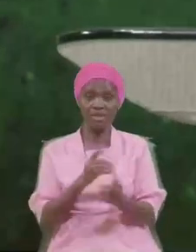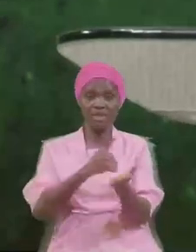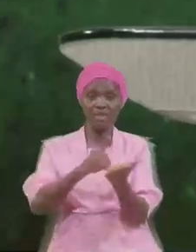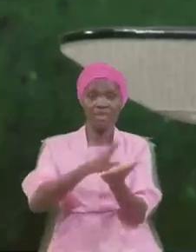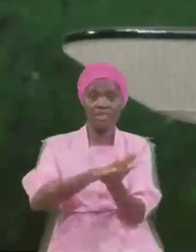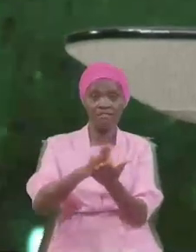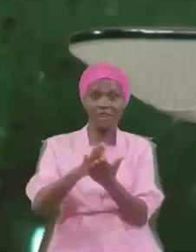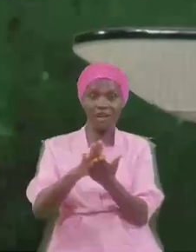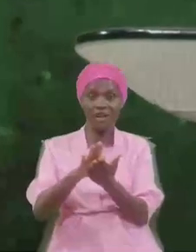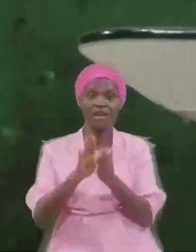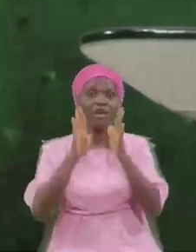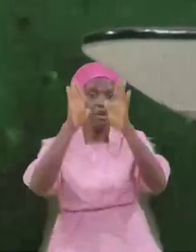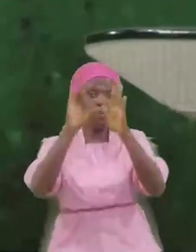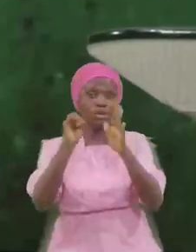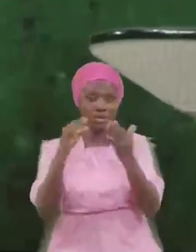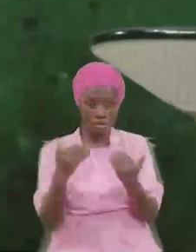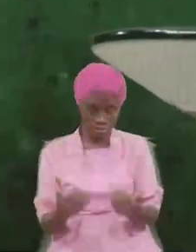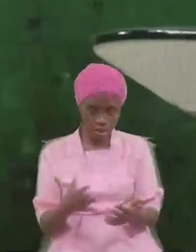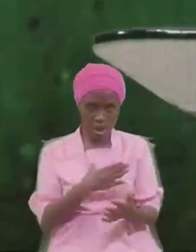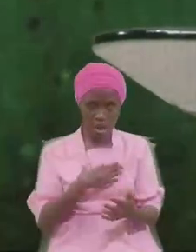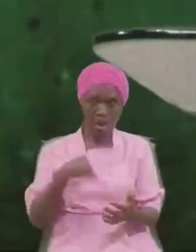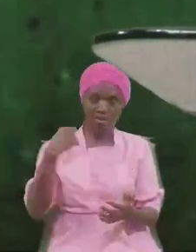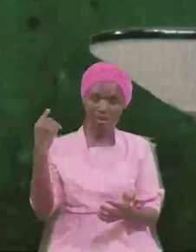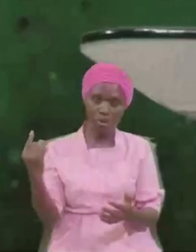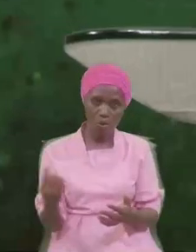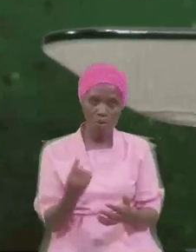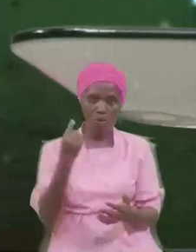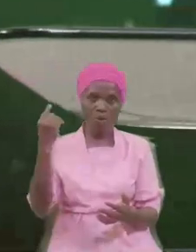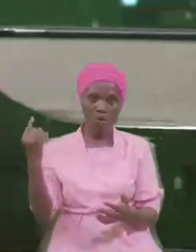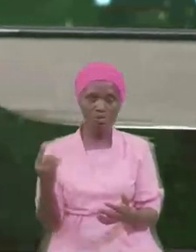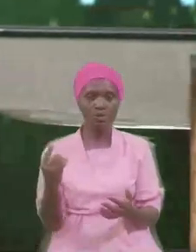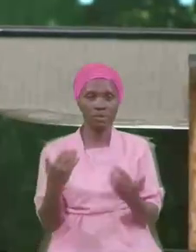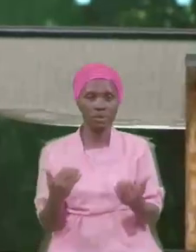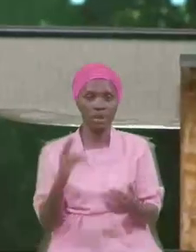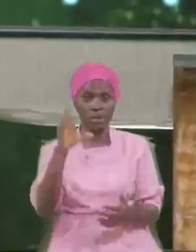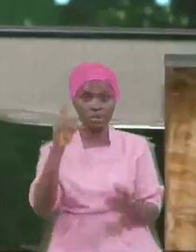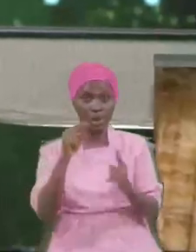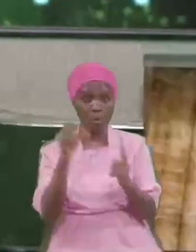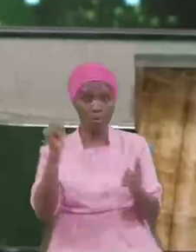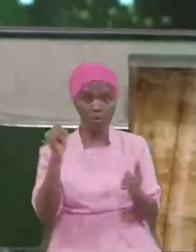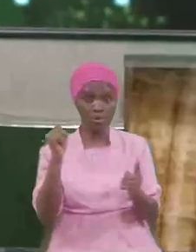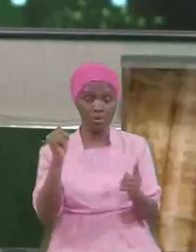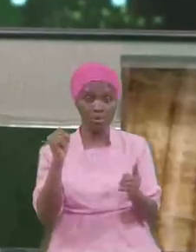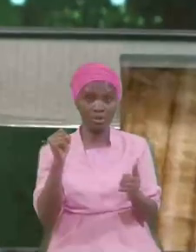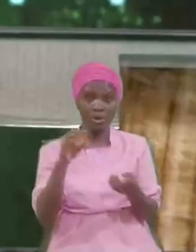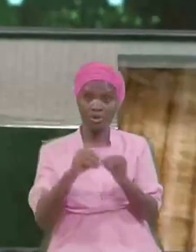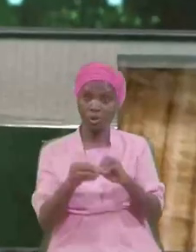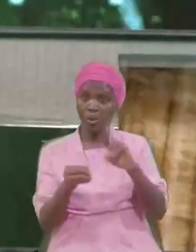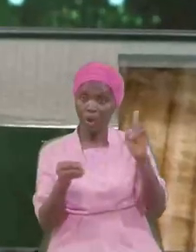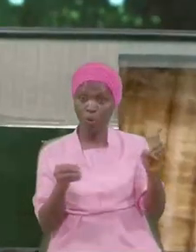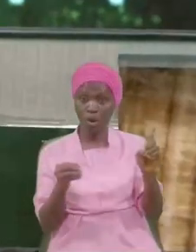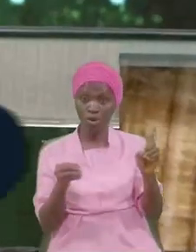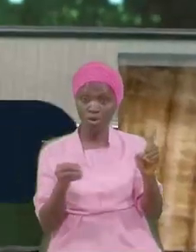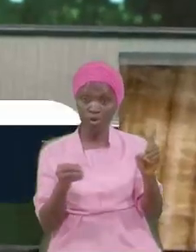surnaturels maintenant et à tout jamais. Nous allons voir trois points ici. De